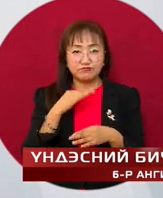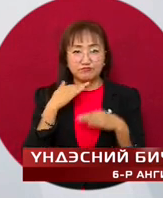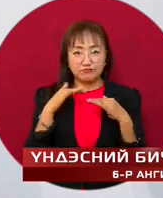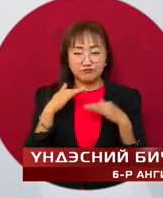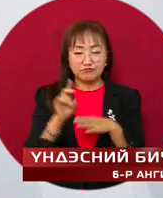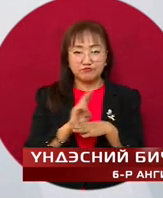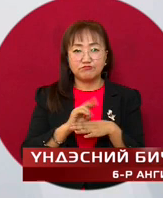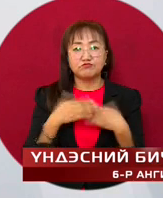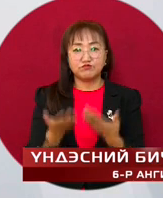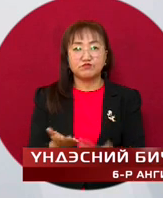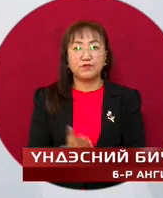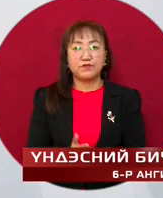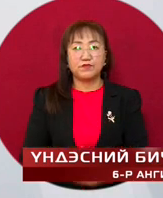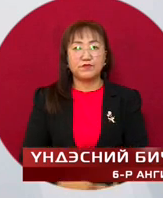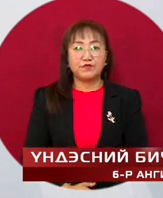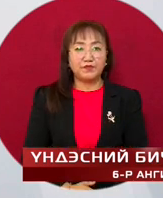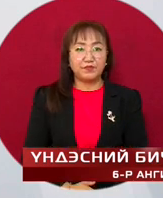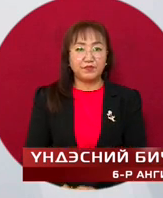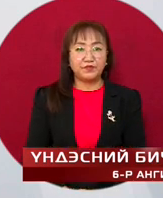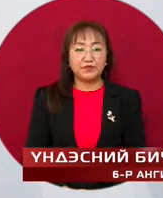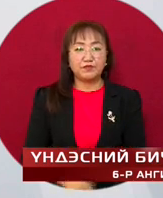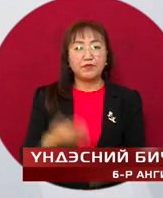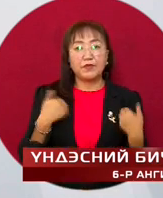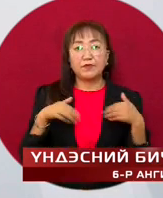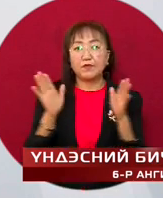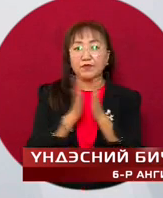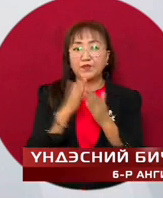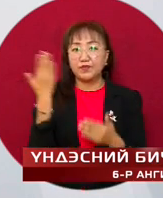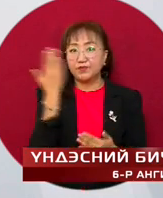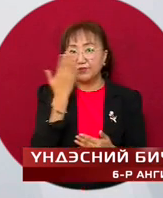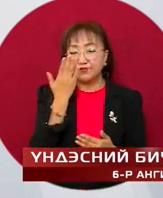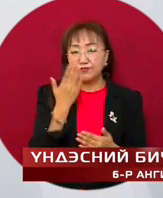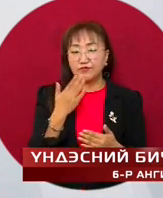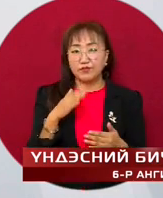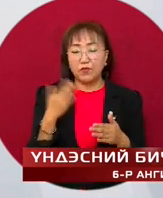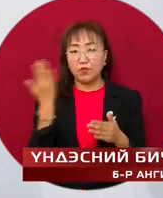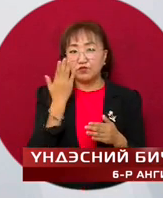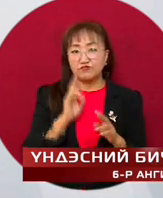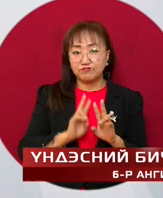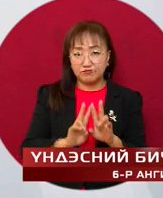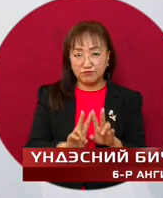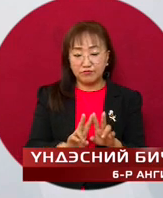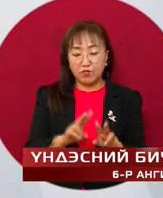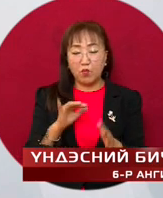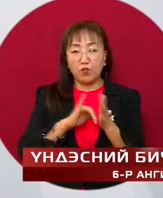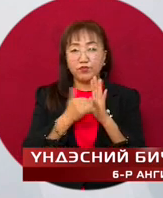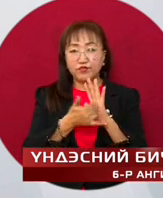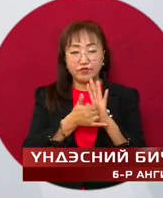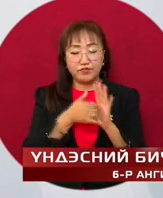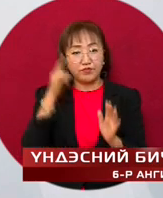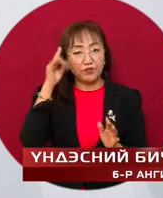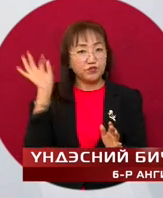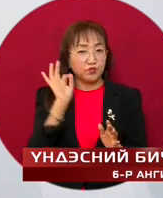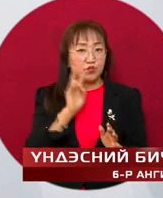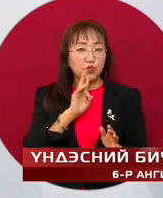олон тооны дагуураар зөв хуйлгсан байхаа гэж бодож байна. За багштайгаа хамтраад уншия. Унших явцад утгыг нь мэдэхгүй үг болон чиний хувьд шинэ үг